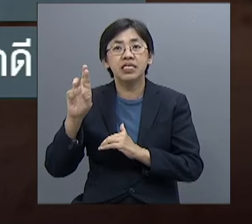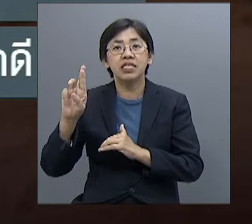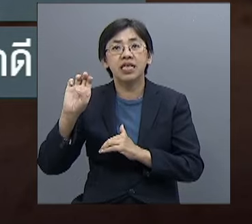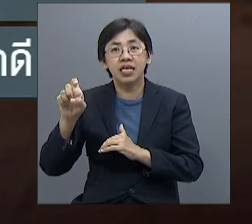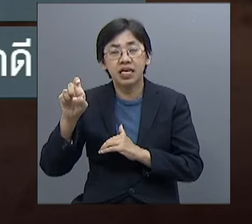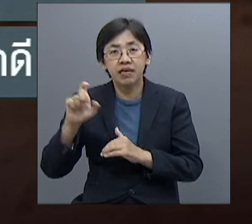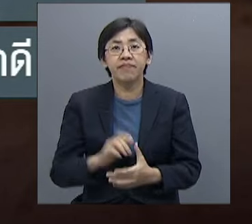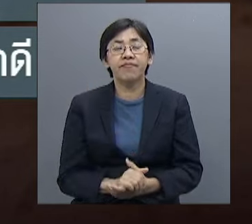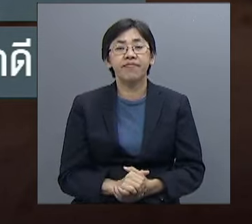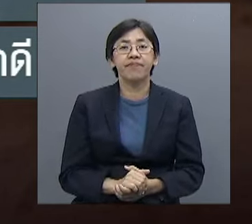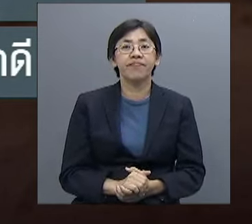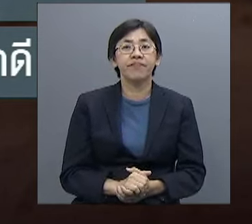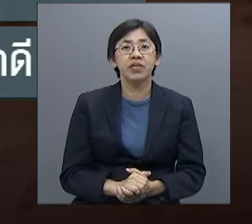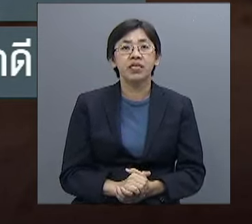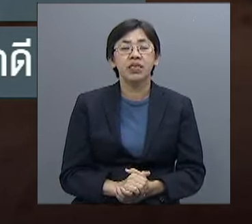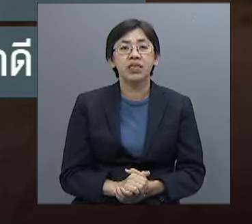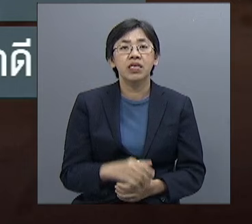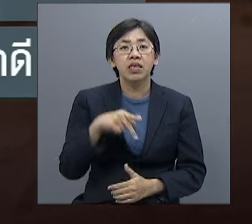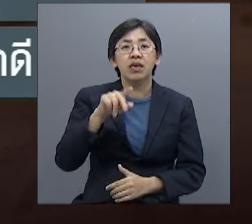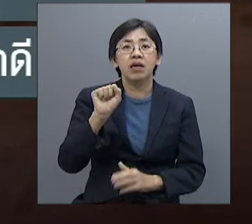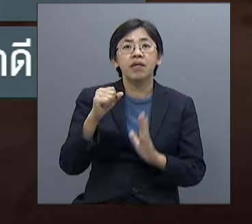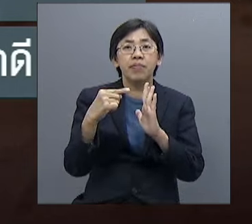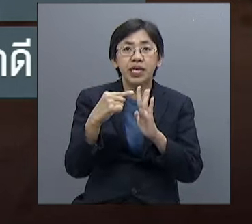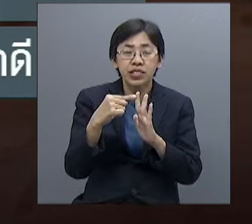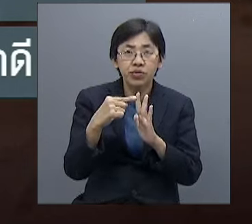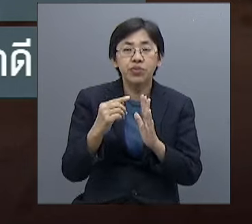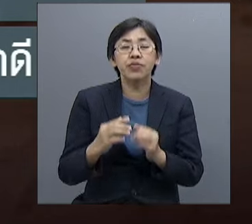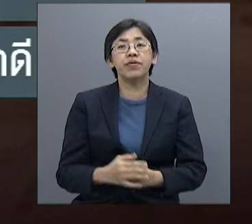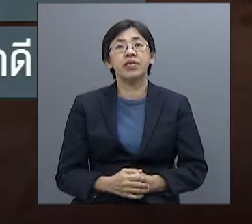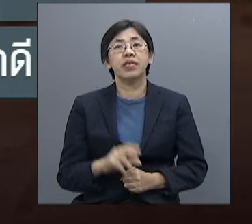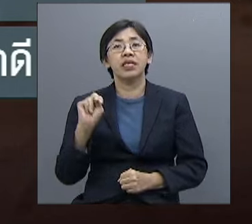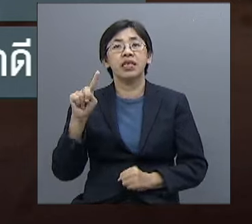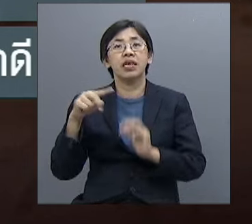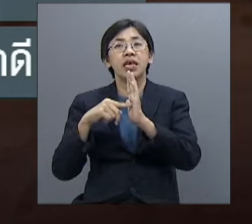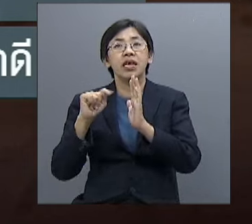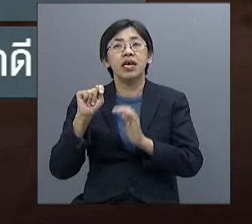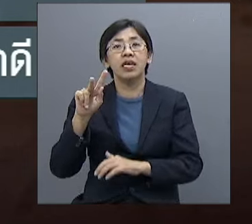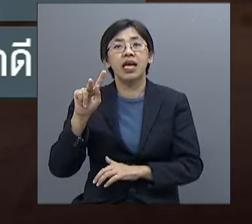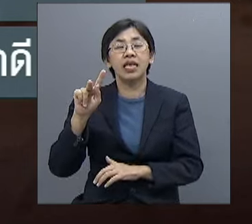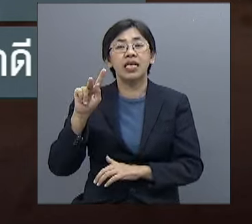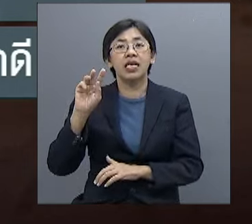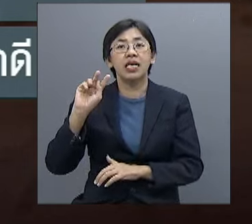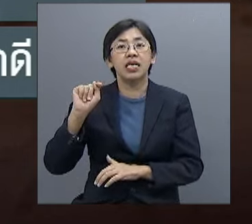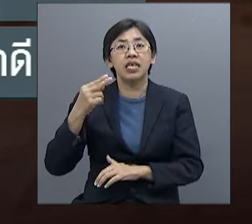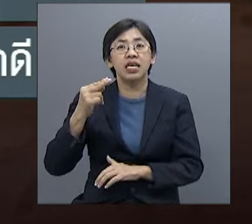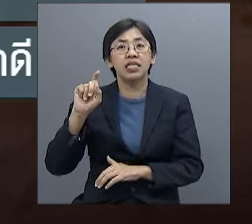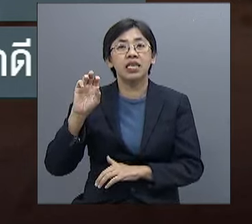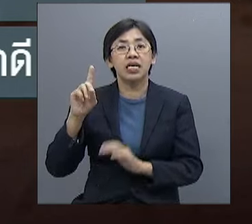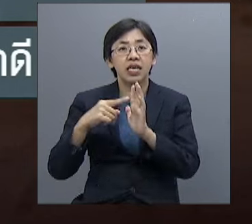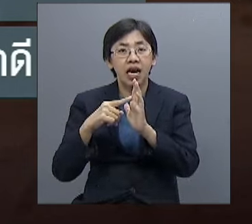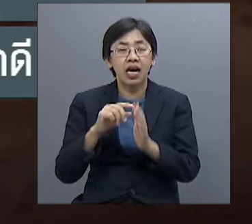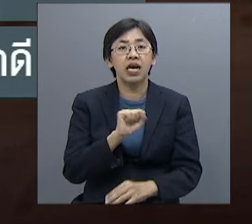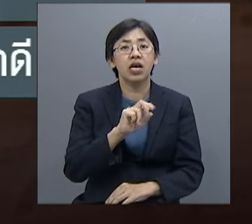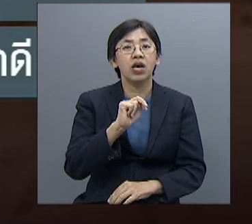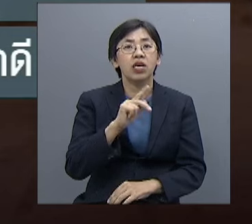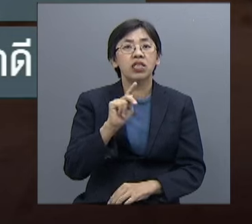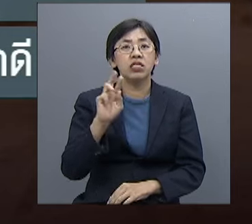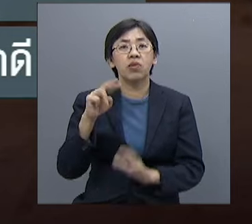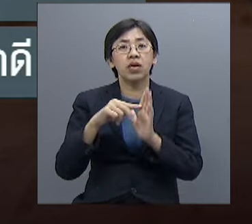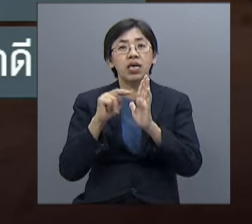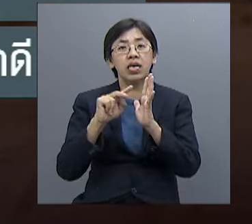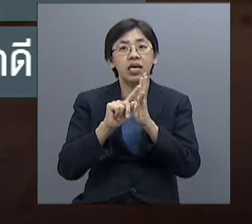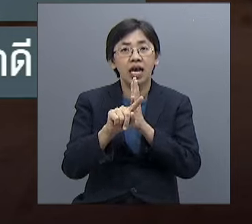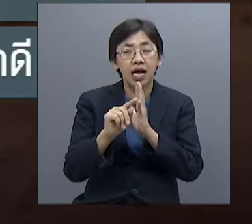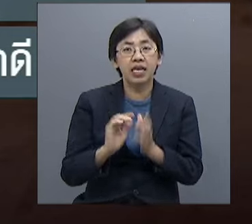วิจารณะนะคะนายพสุลิมตะพันลบนางสาวนัทธิดาเทพสุทินนายสงการเตชะนรงค์น